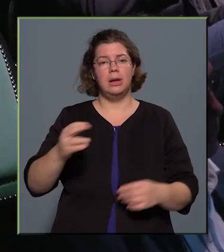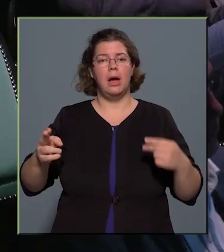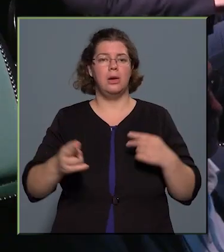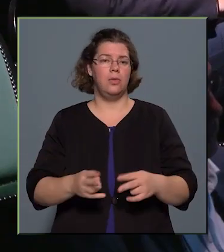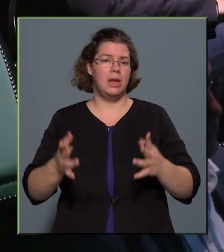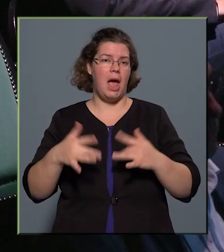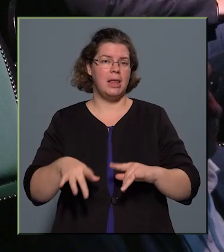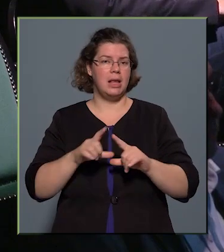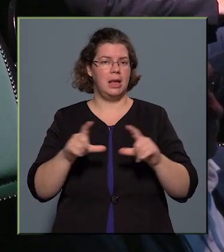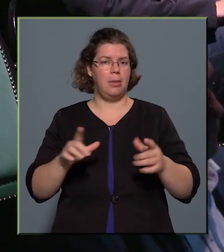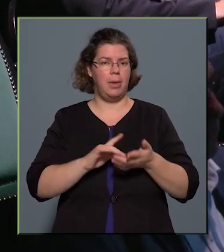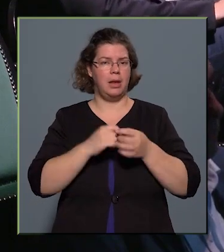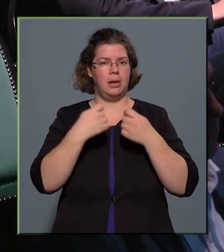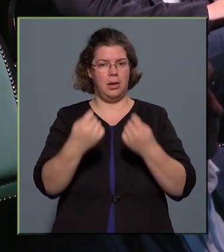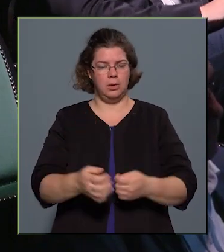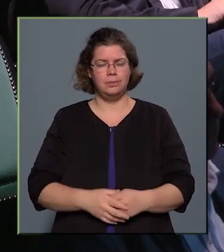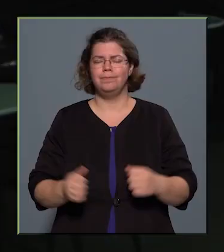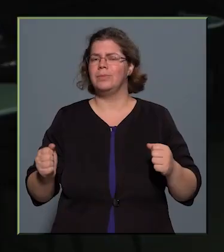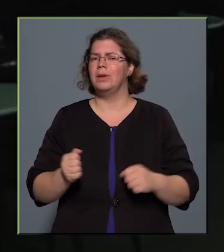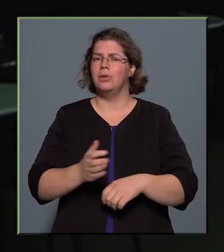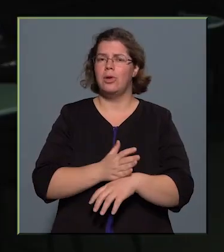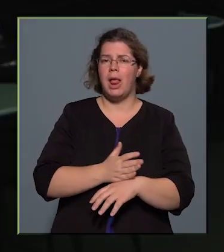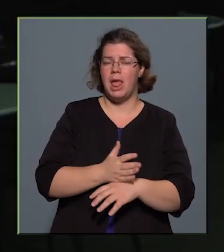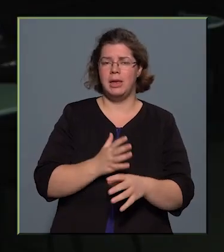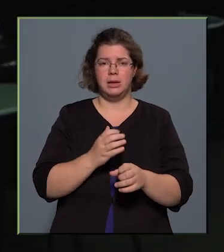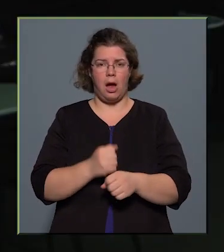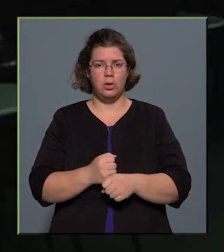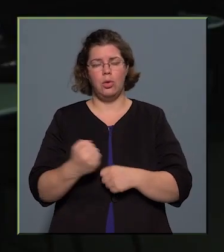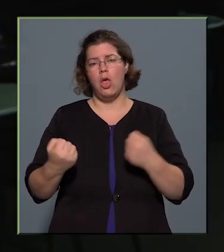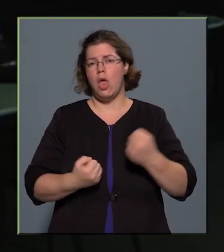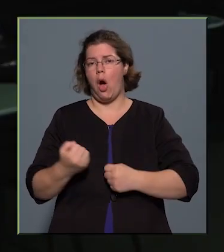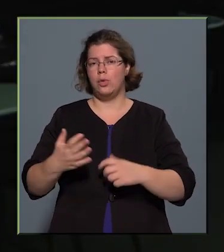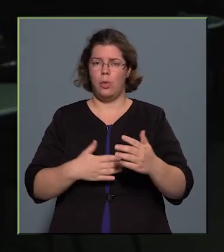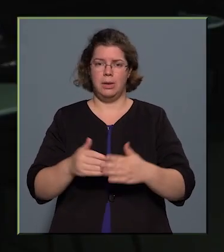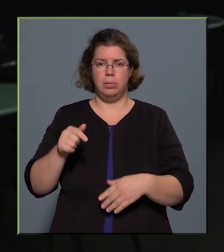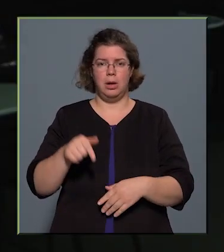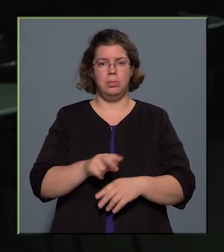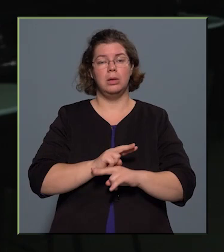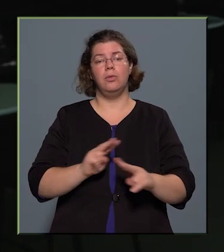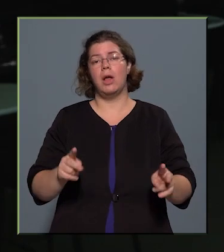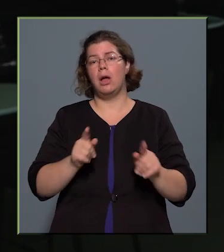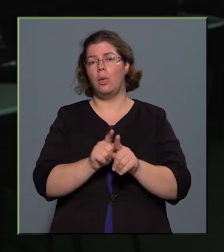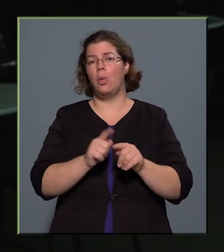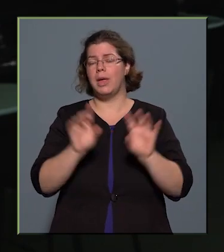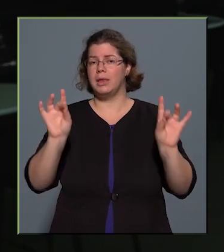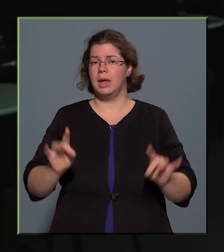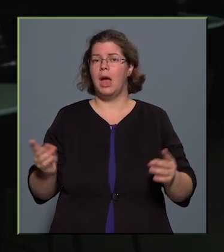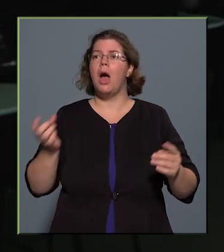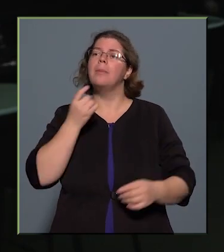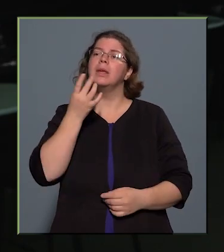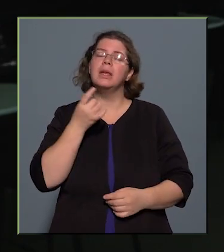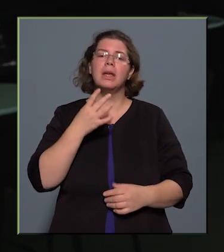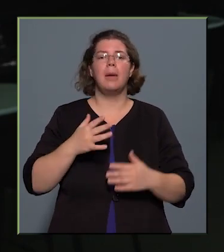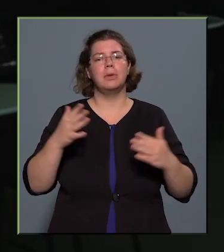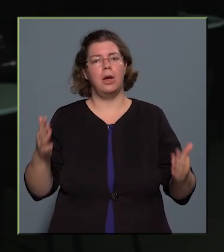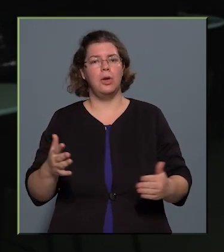is adott. Azt hiszem, hogy még nagyon az elején tartunk azért az autóiparban, bár vannak olyan cégek, akik mondjuk inkább a nagyobbak, az OEM-ek